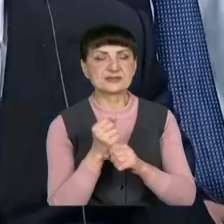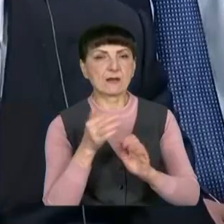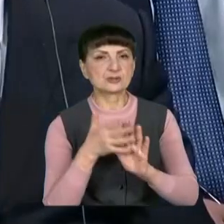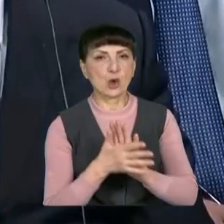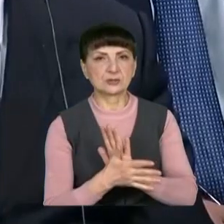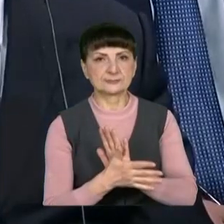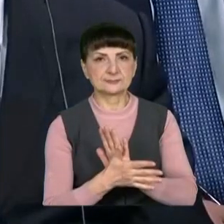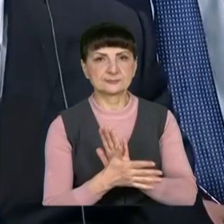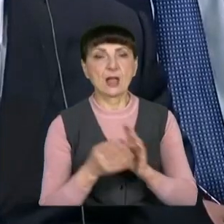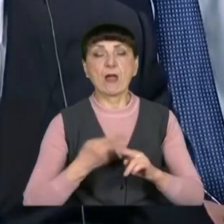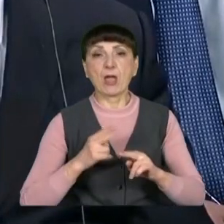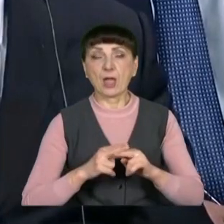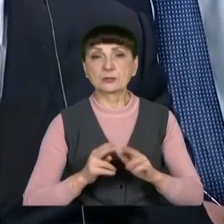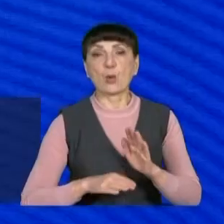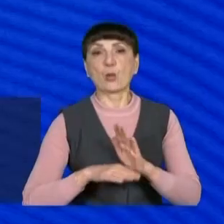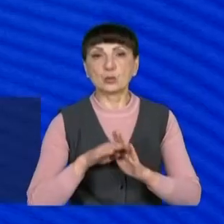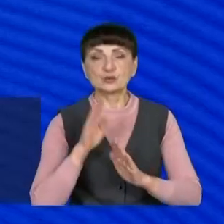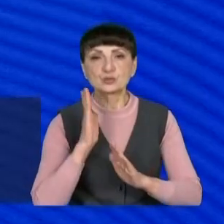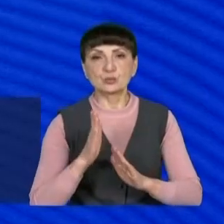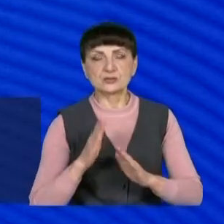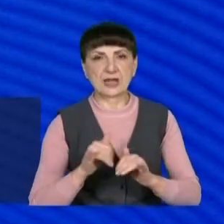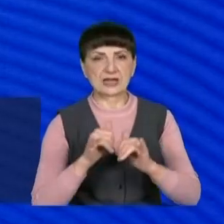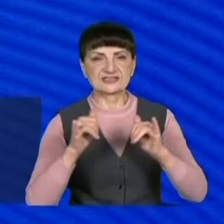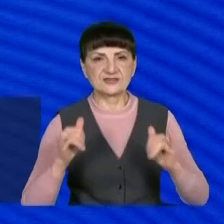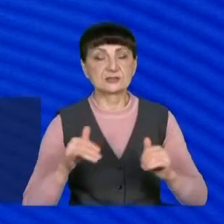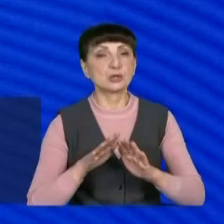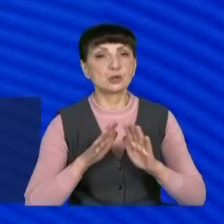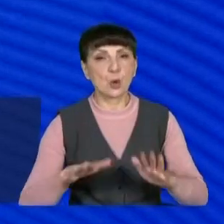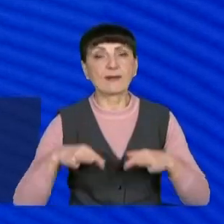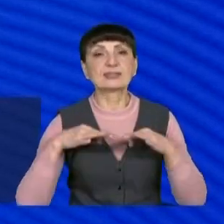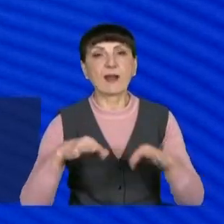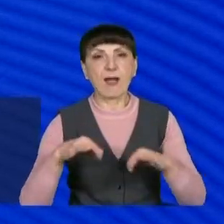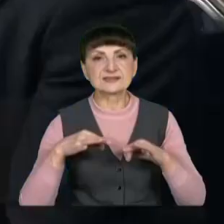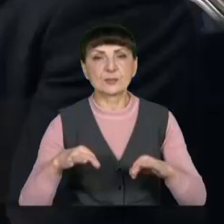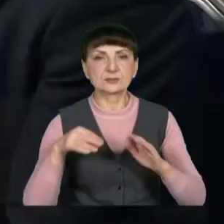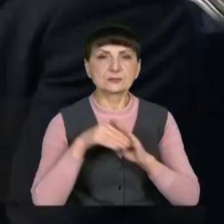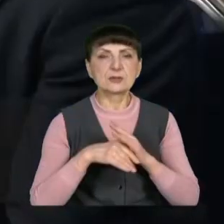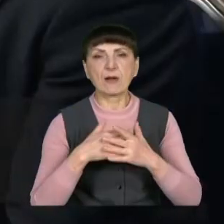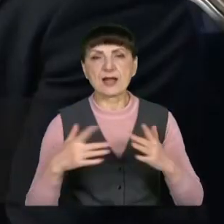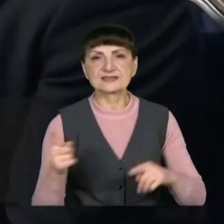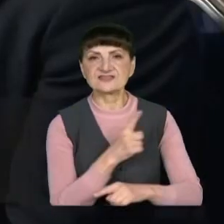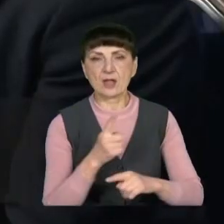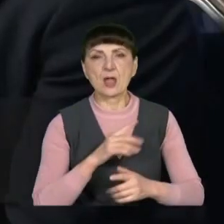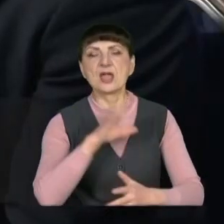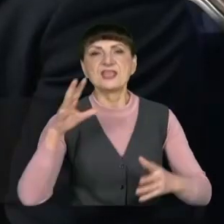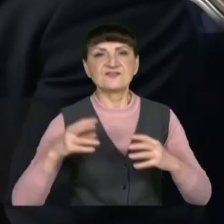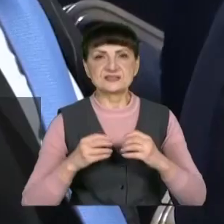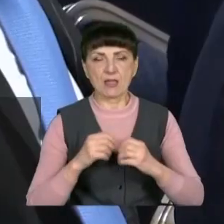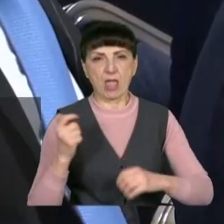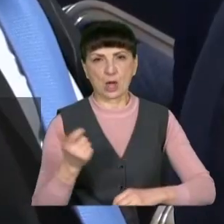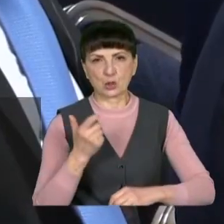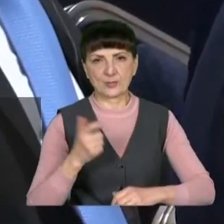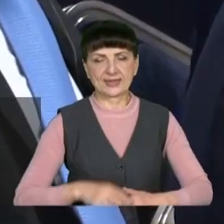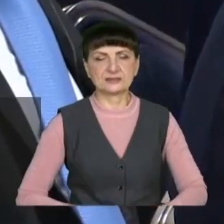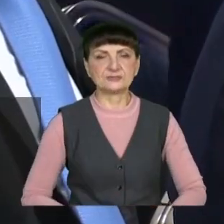расходы. Это придаст мощный импульс развитию не только транспортно-логистической сферы, но и всей экономики.